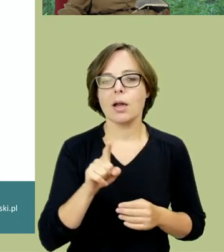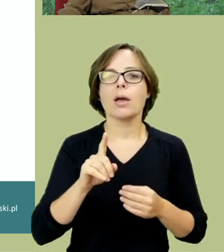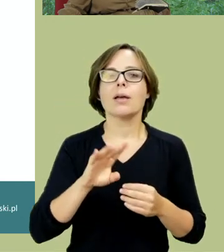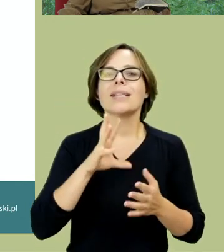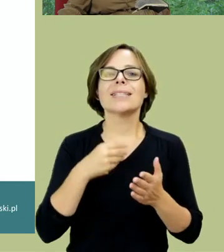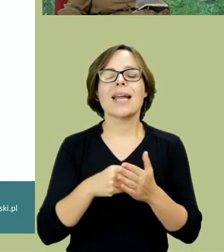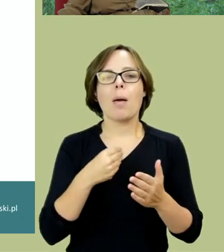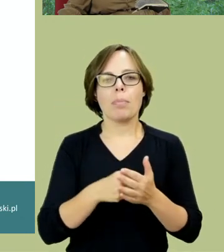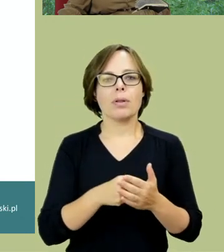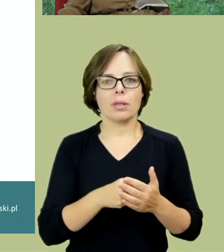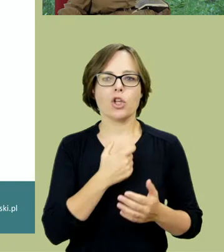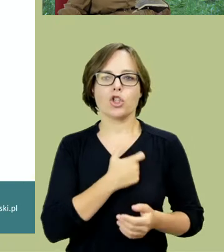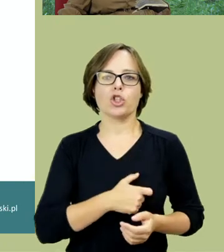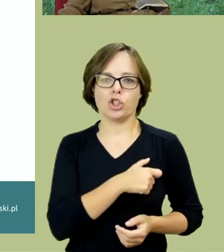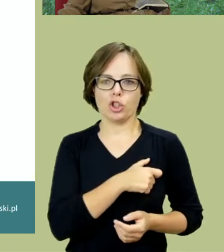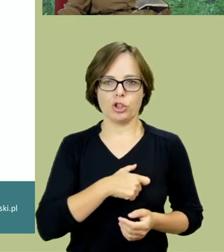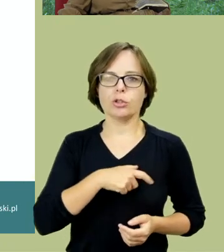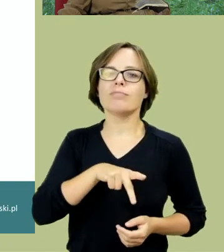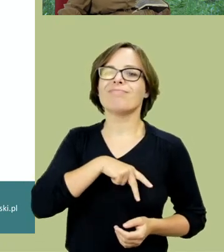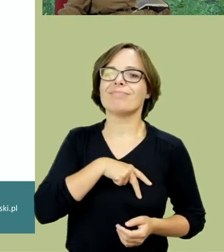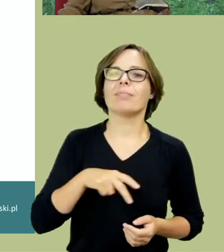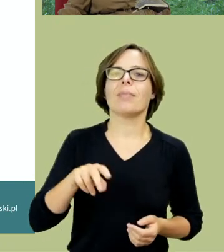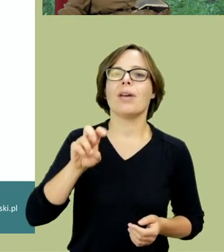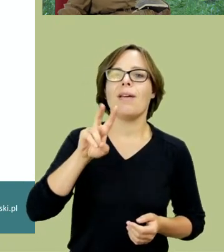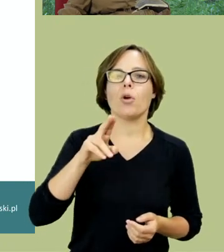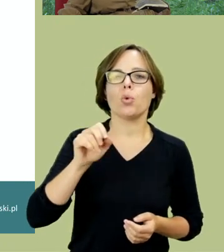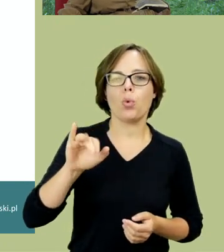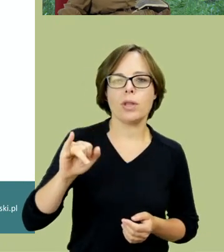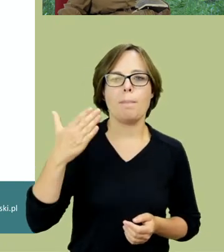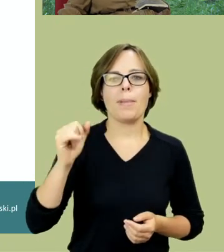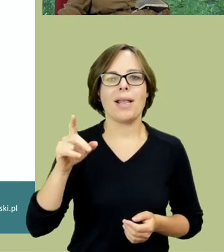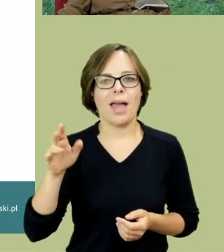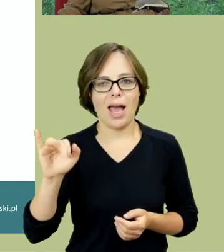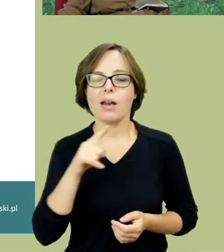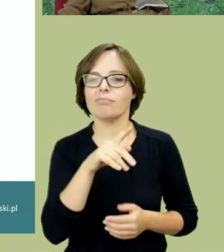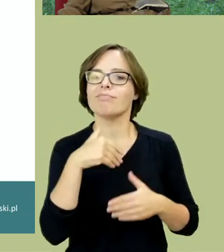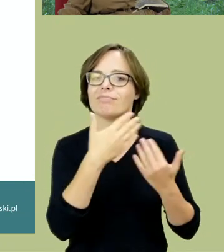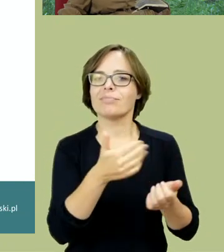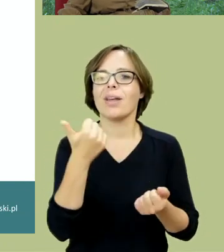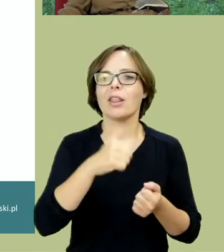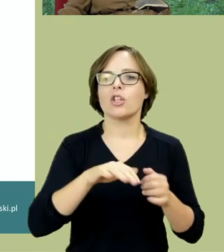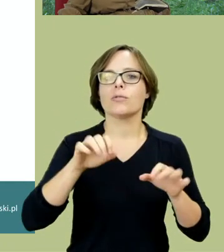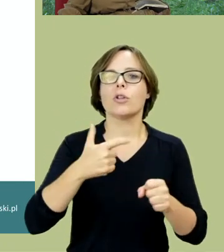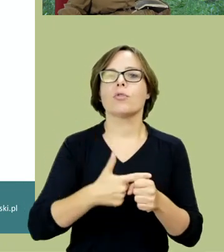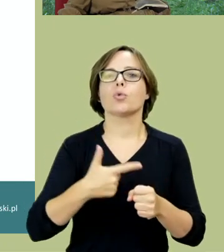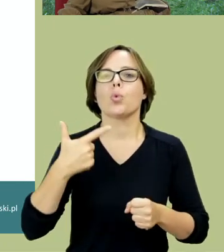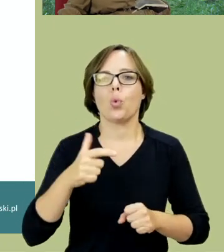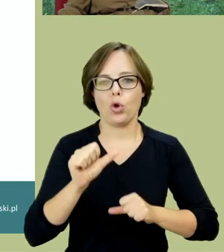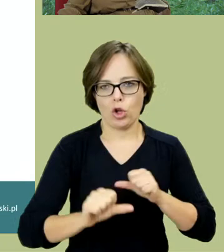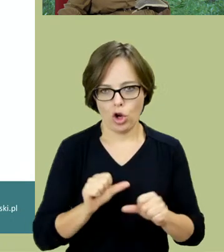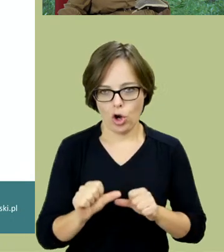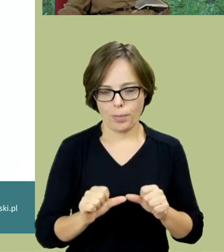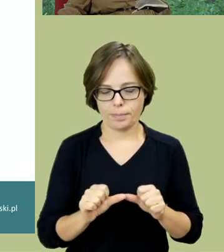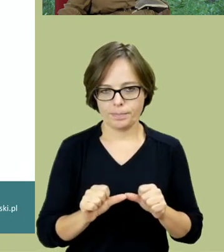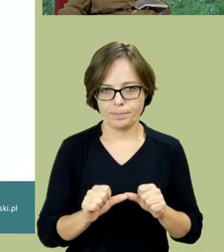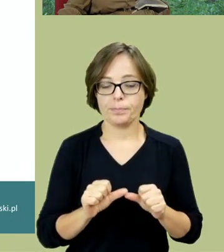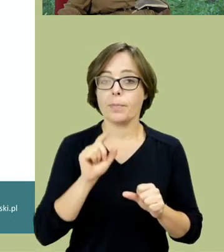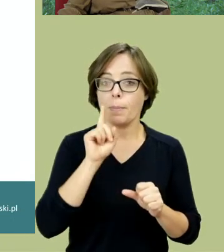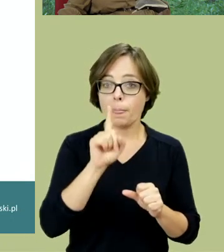Orderu Virtuti Militari, który otrzymała już w 1922 roku, a od